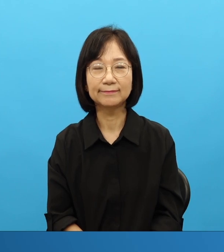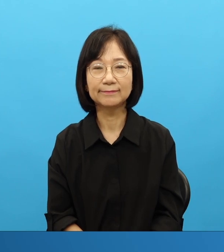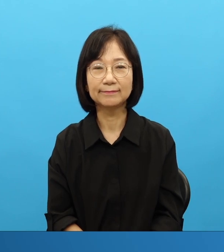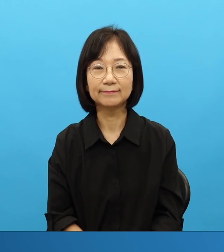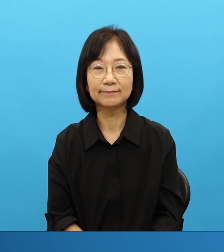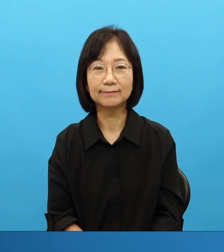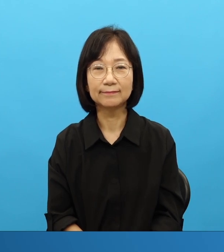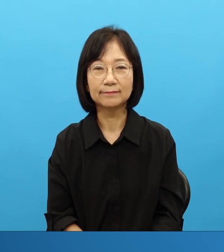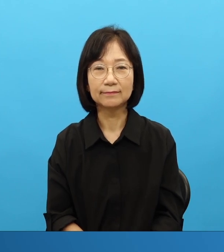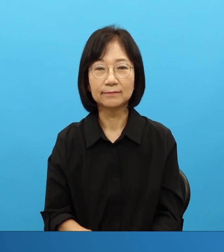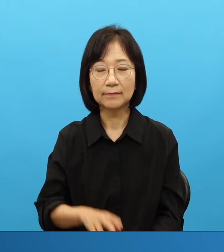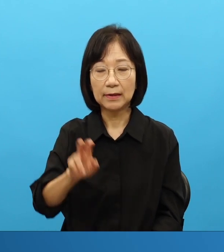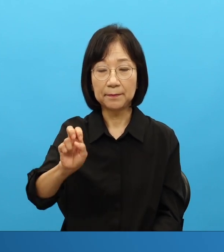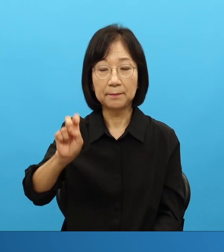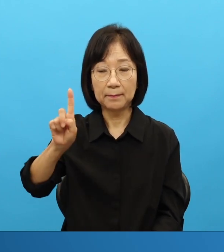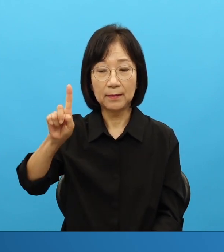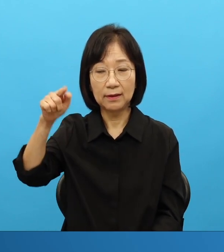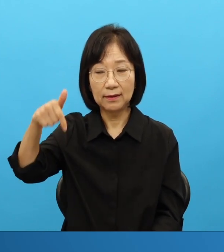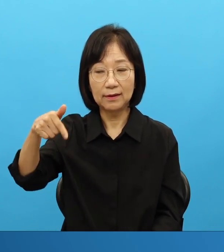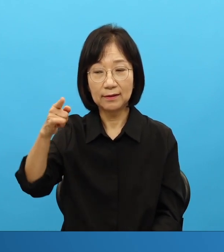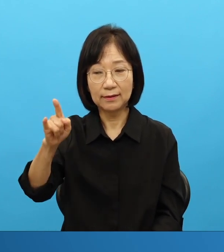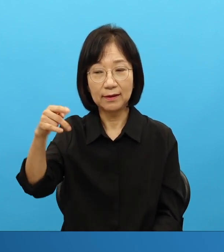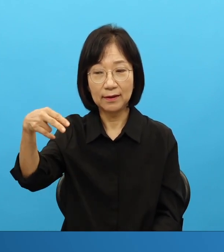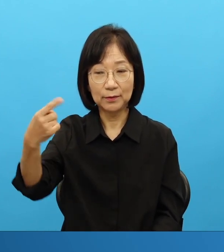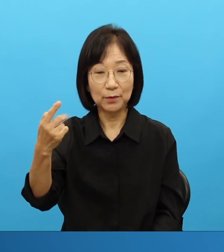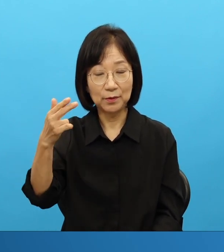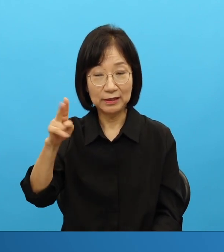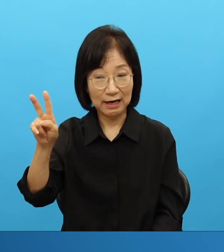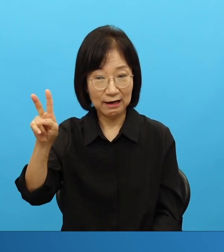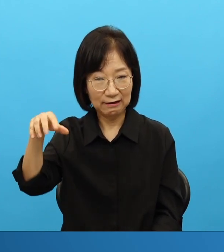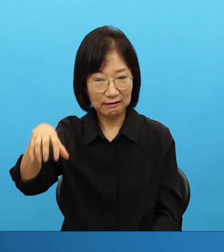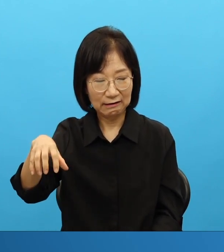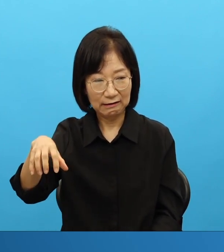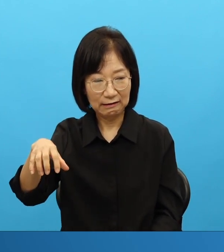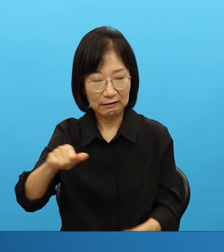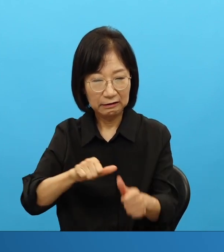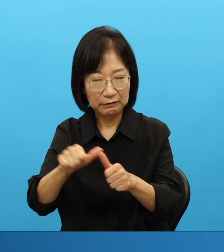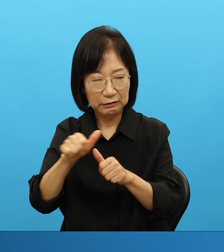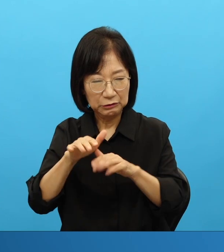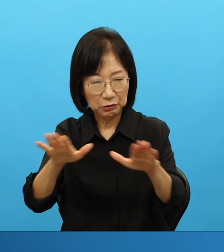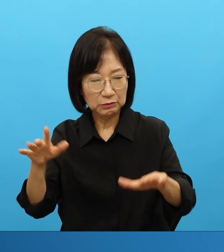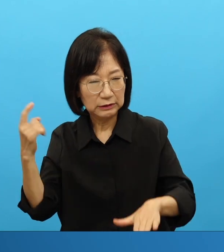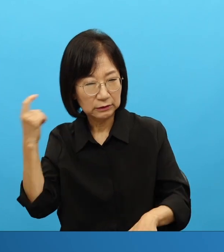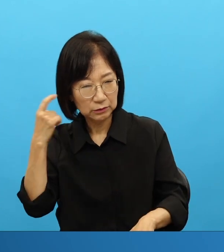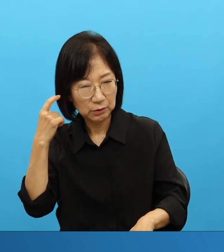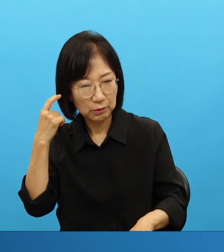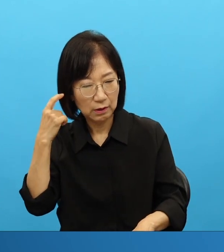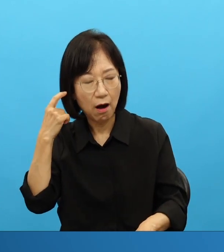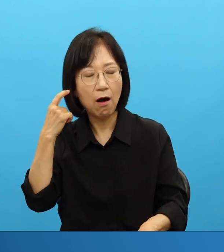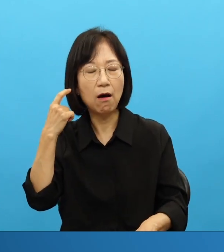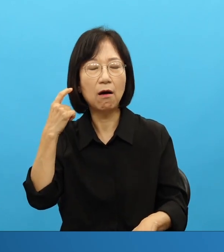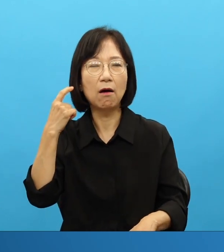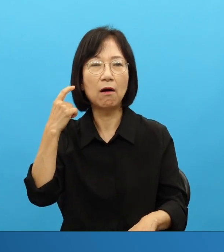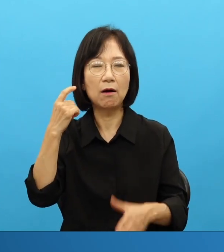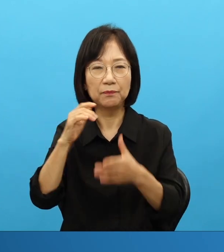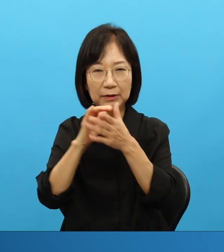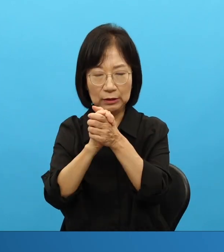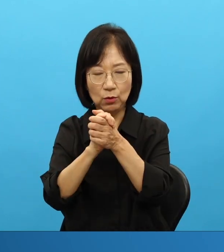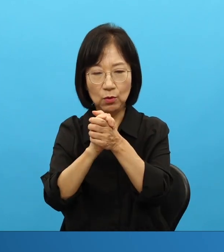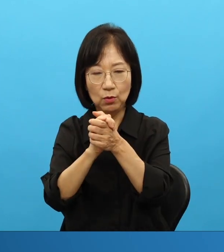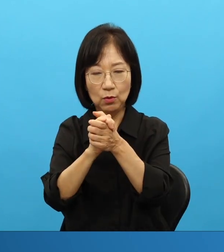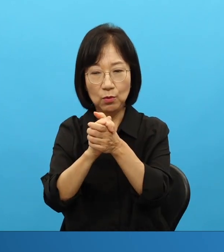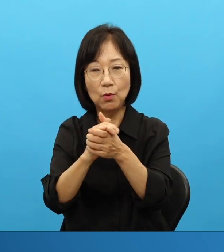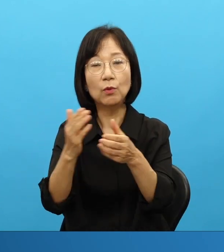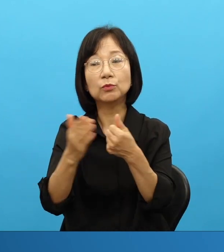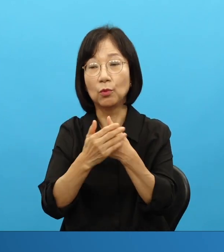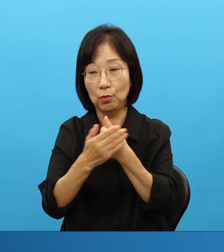마게도냐에서 이 소문을 듣고 디도를 보낸 And they 거예요. heard the news of this in Macedonia, and they sent Titus. 아주 간단한